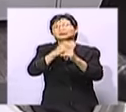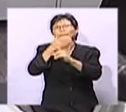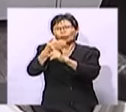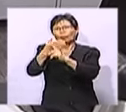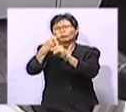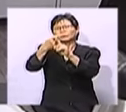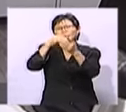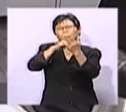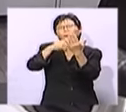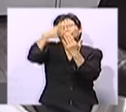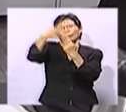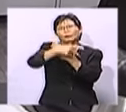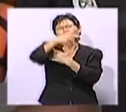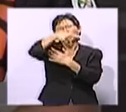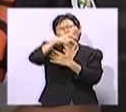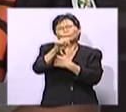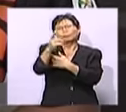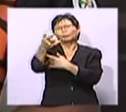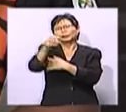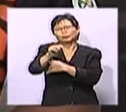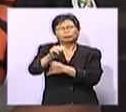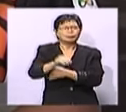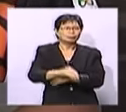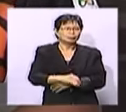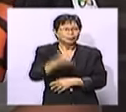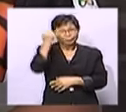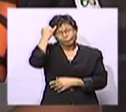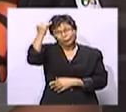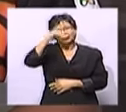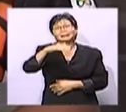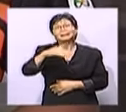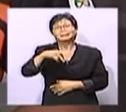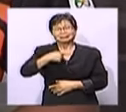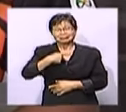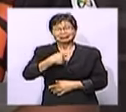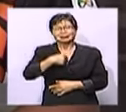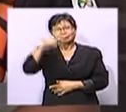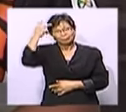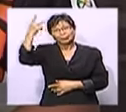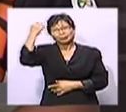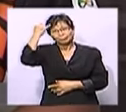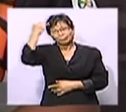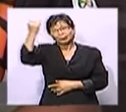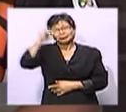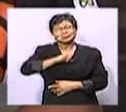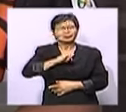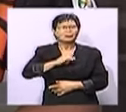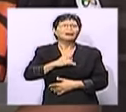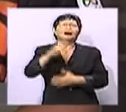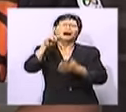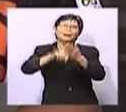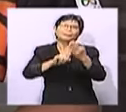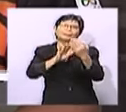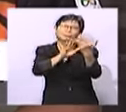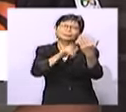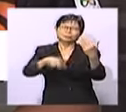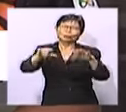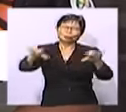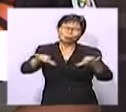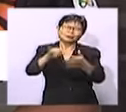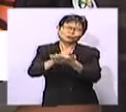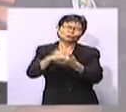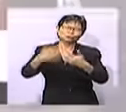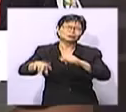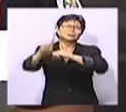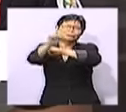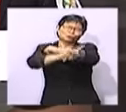daripada program podium. Dengan pandangan peribadi, saya ingat apa yang mereka dah lalui ini adalah satu hukuman dah. Jadi